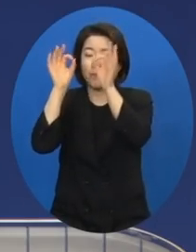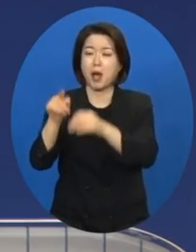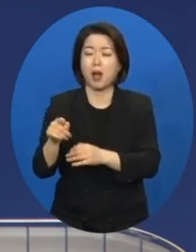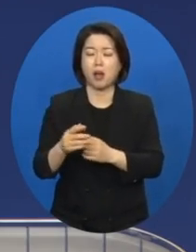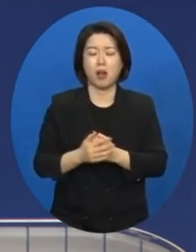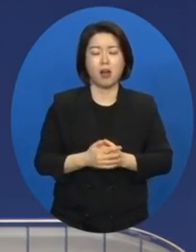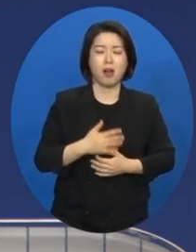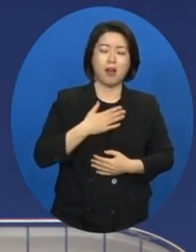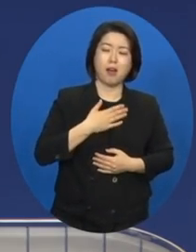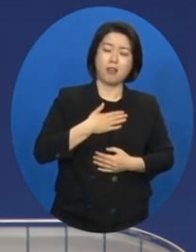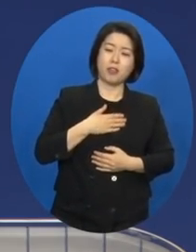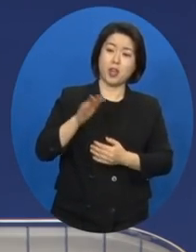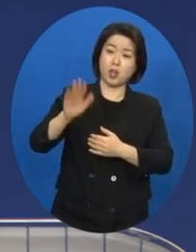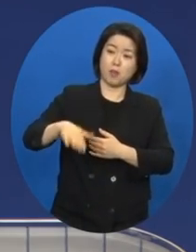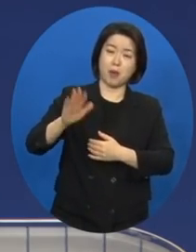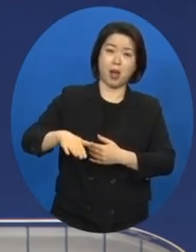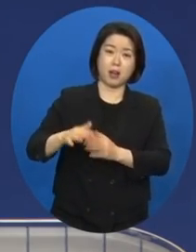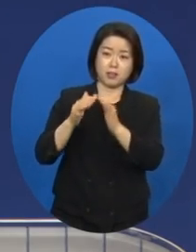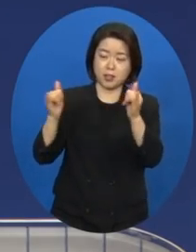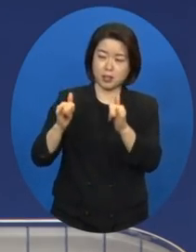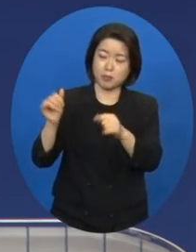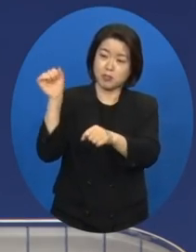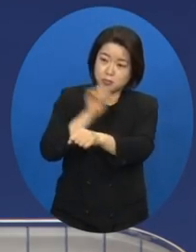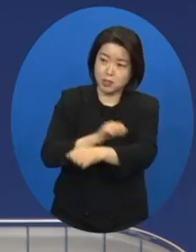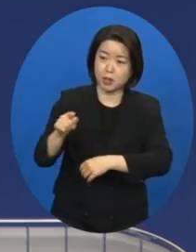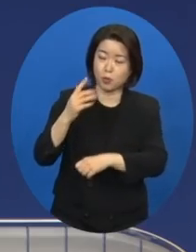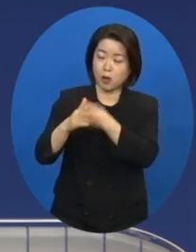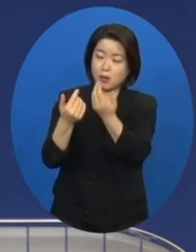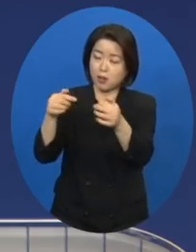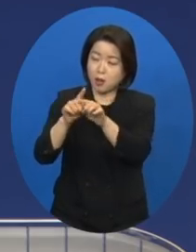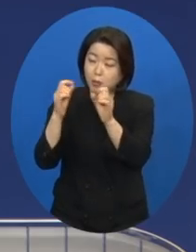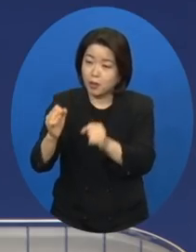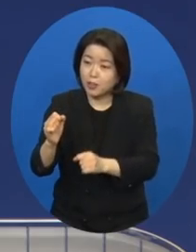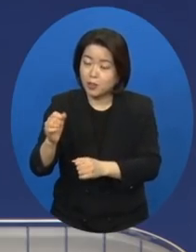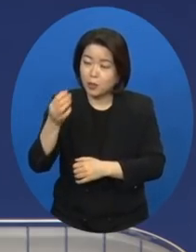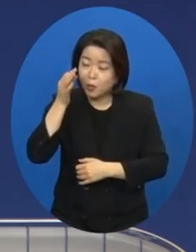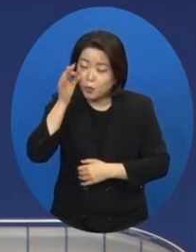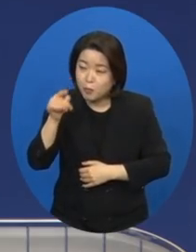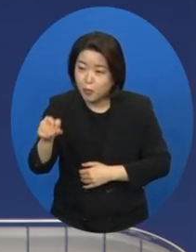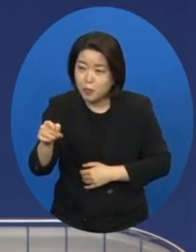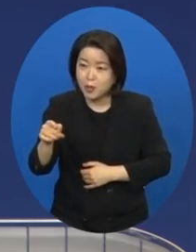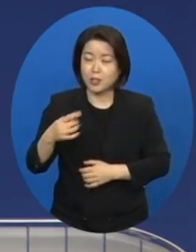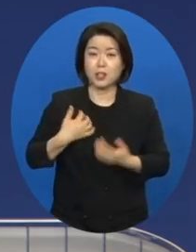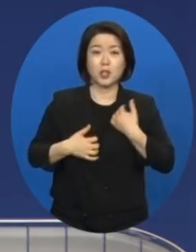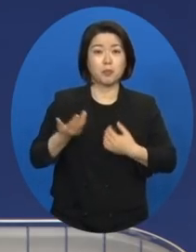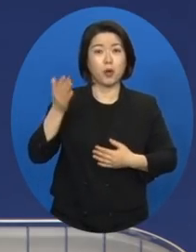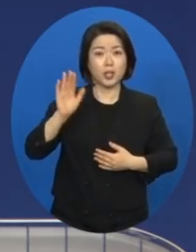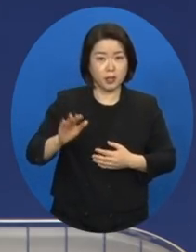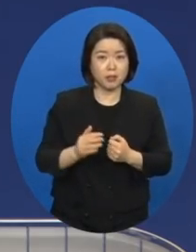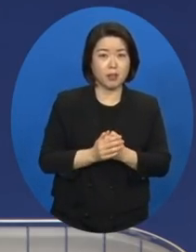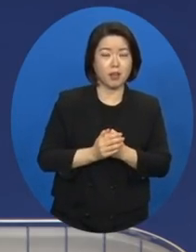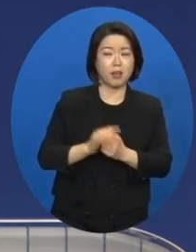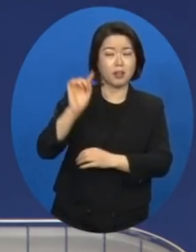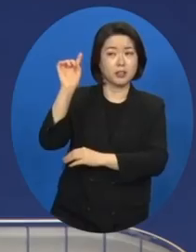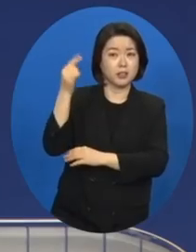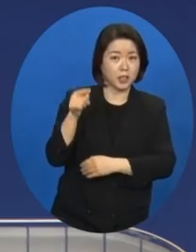잘하고 또한 하나님이 함께 하시면 보면 기뻐해야 되잖아요. 이상하게 사울은 그러한 다윗을